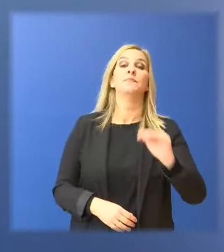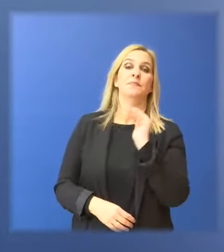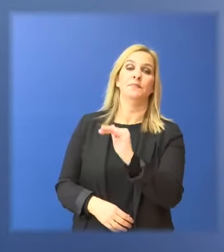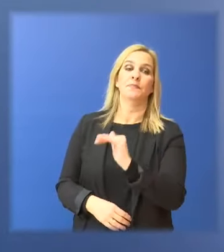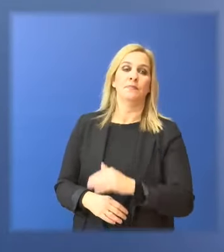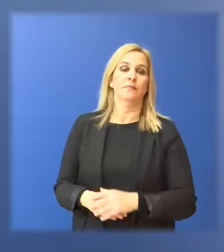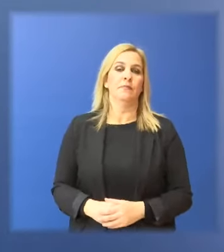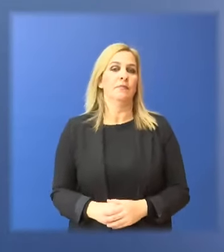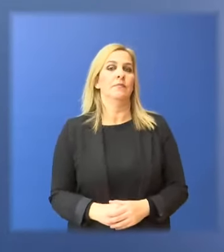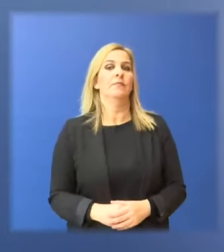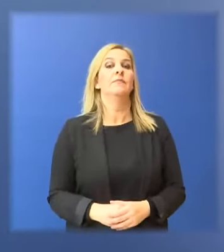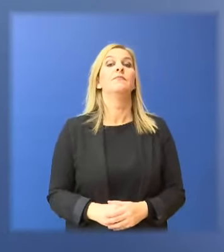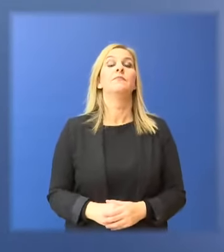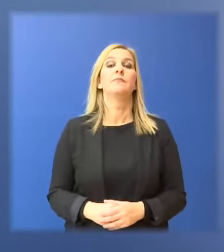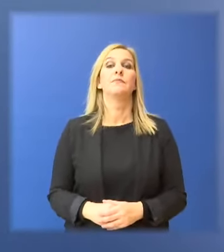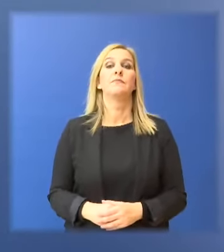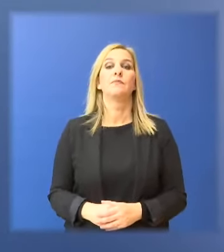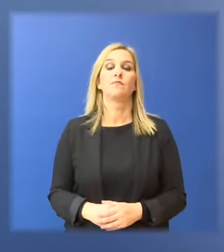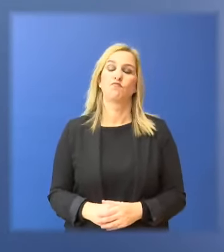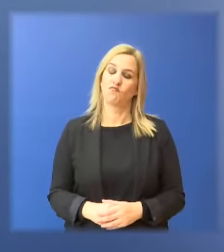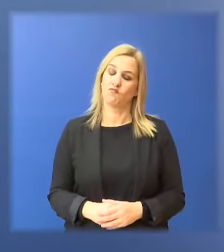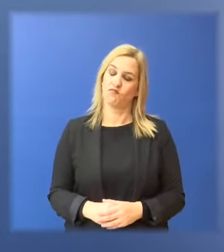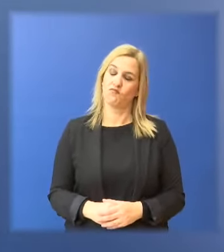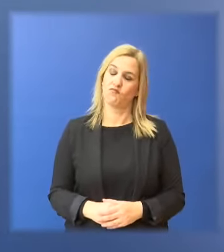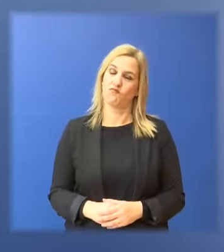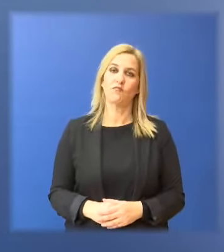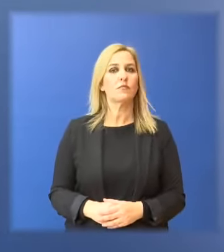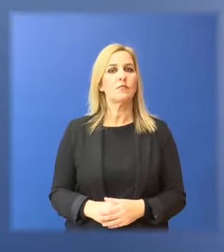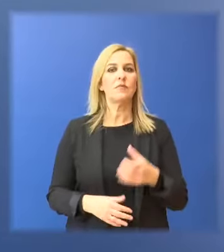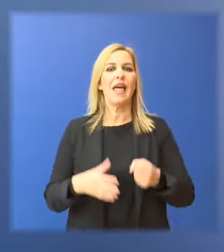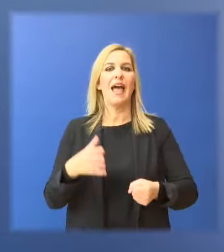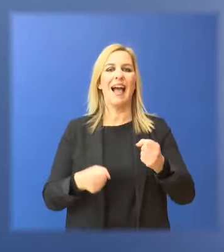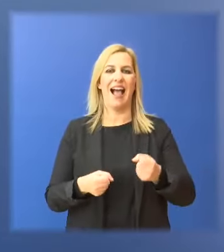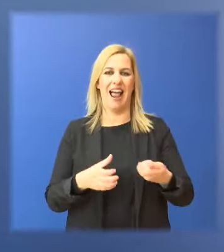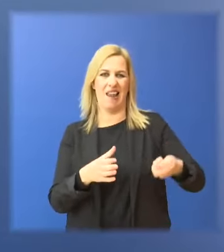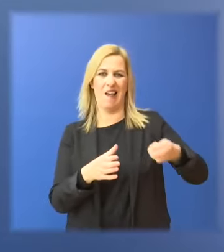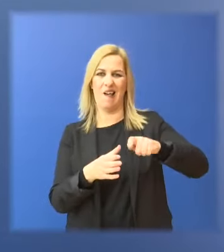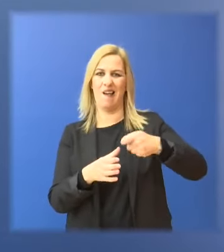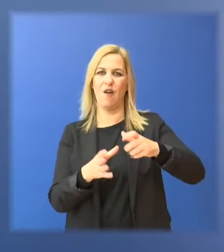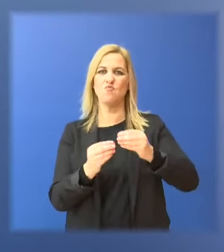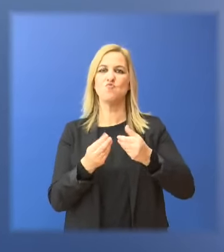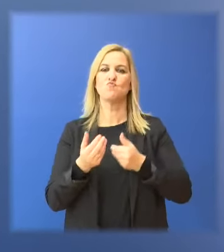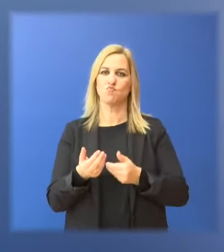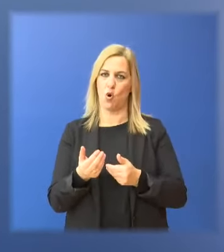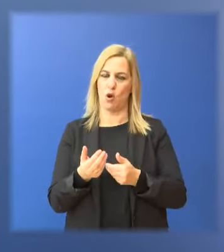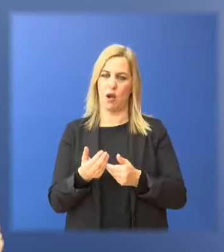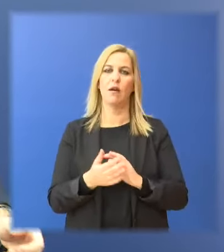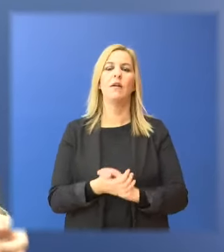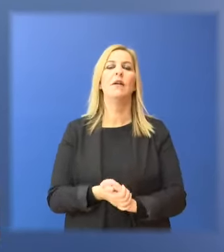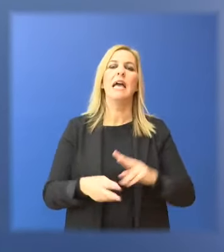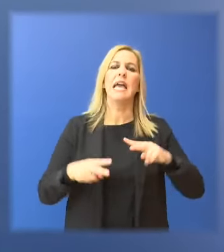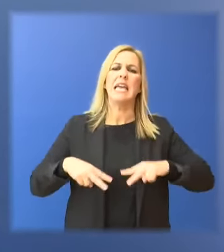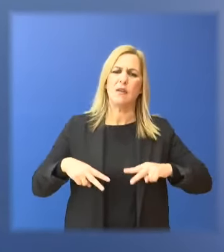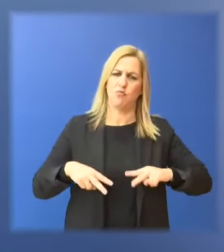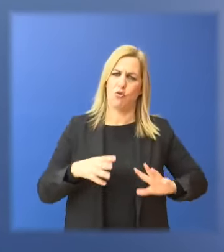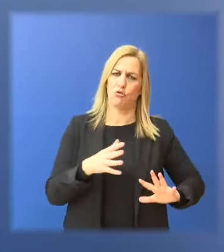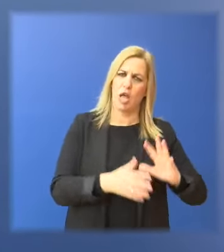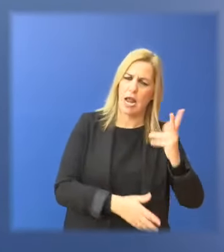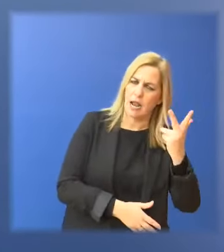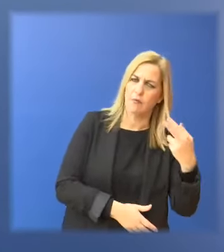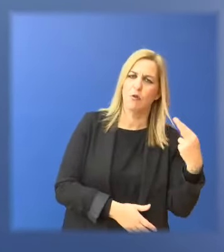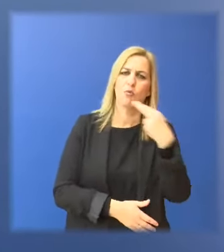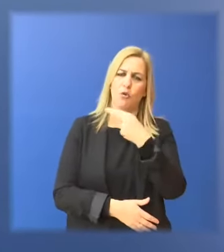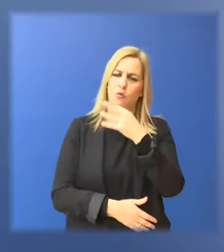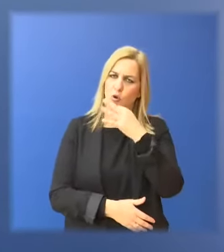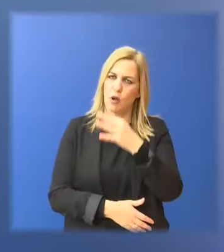Κύριε εκπρόσωπε, επειδή το βρεφικό γάλα που το είπε χθες ο Πρωθυπουργός και το αναφέρει συνεχώς και ο κύριος Κρέκας βέβαια, έτσι, απασχολεί